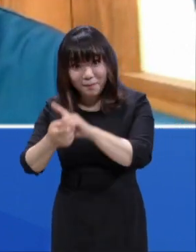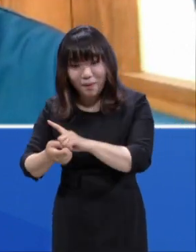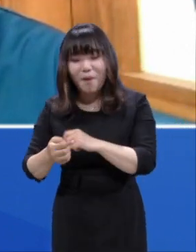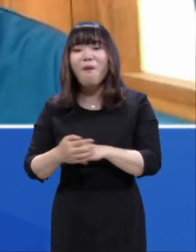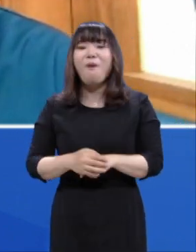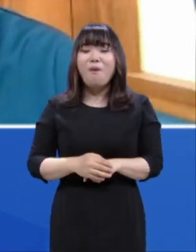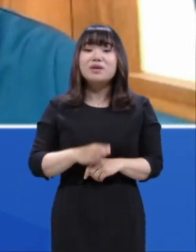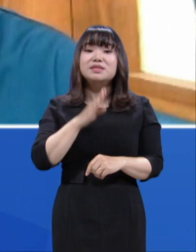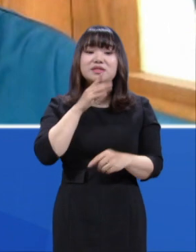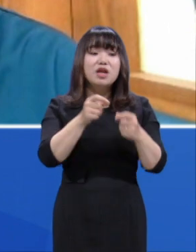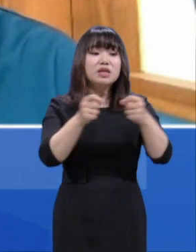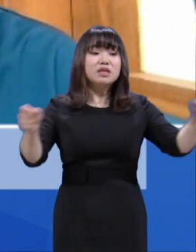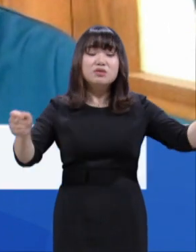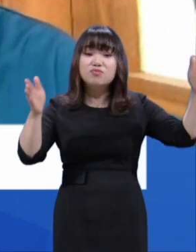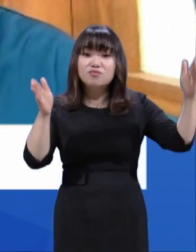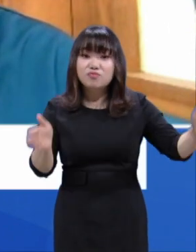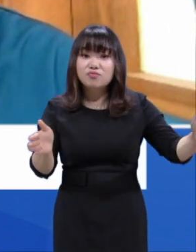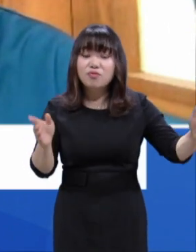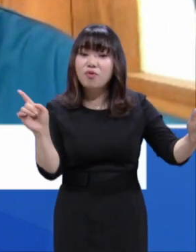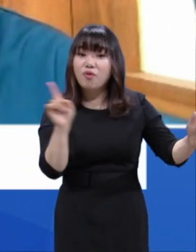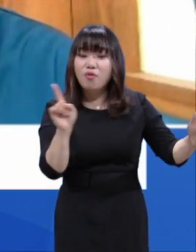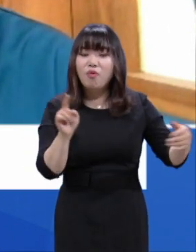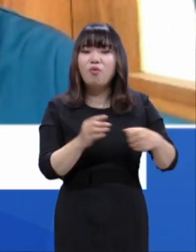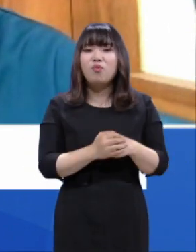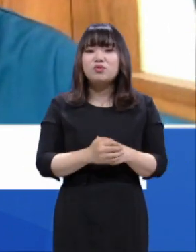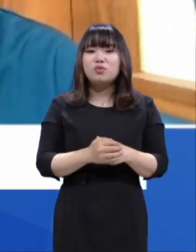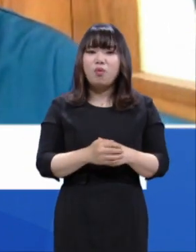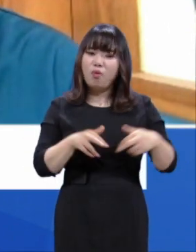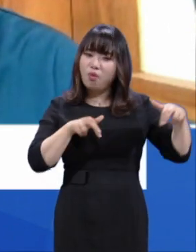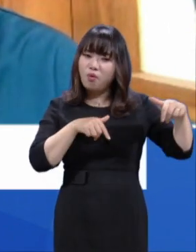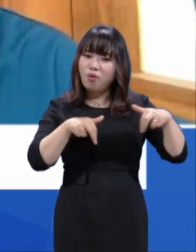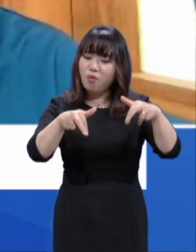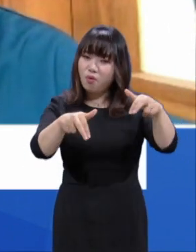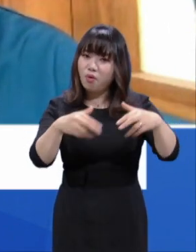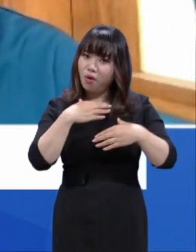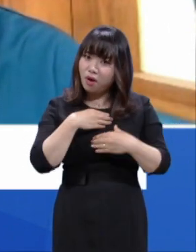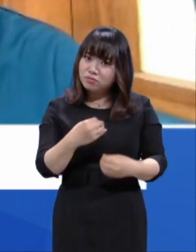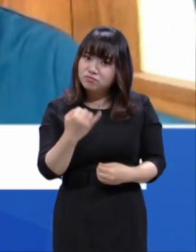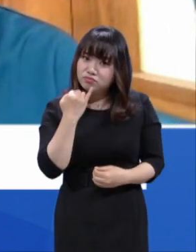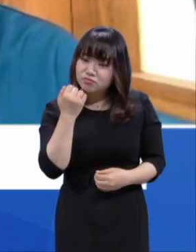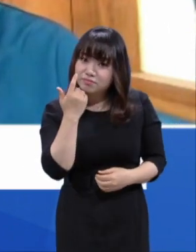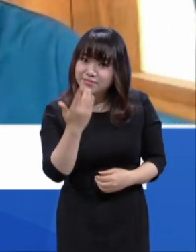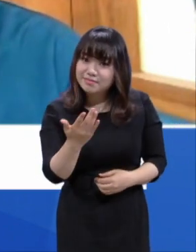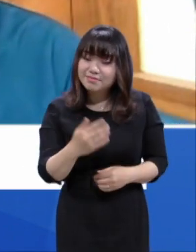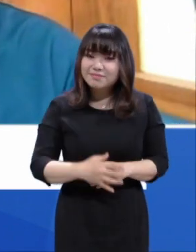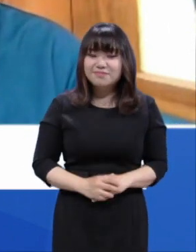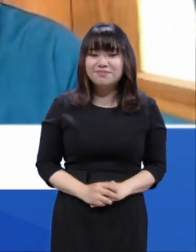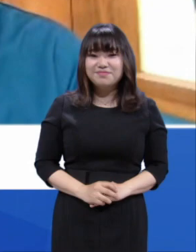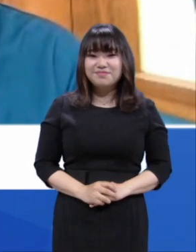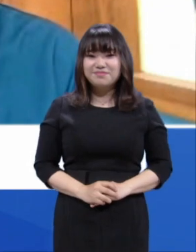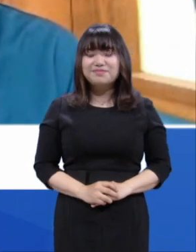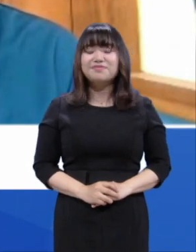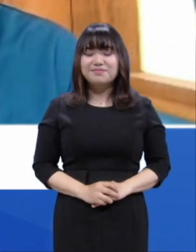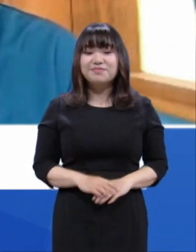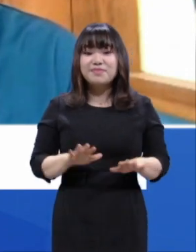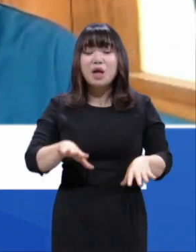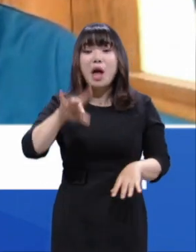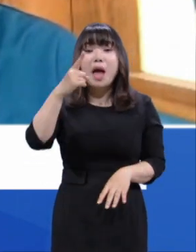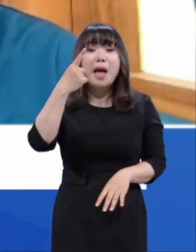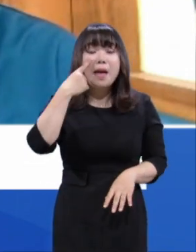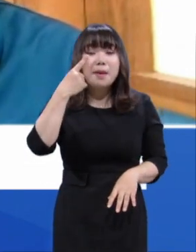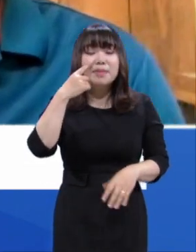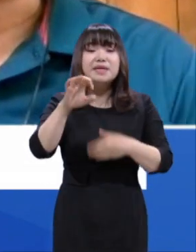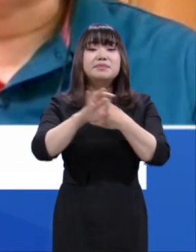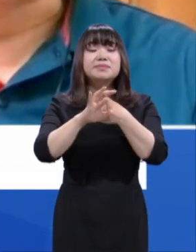구간이 실제 얼마나 되는지 그리고 이 도보로 걷는데 안전한지도 궁금합니다. 어떻습니까? 네, 이번 시범